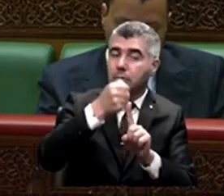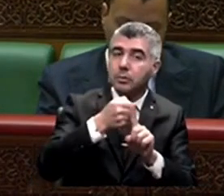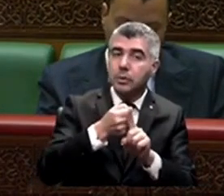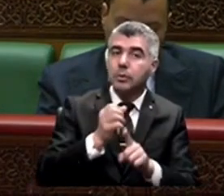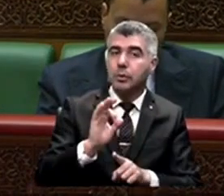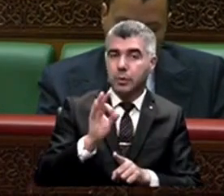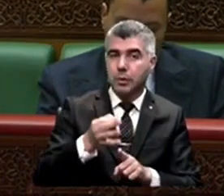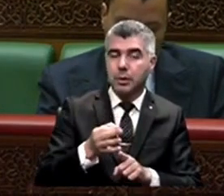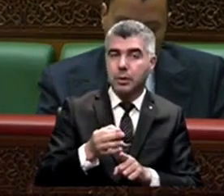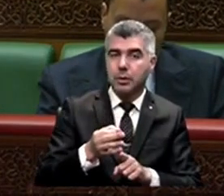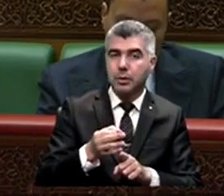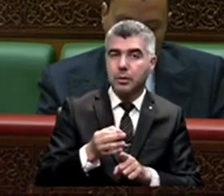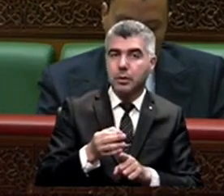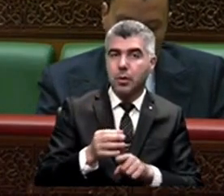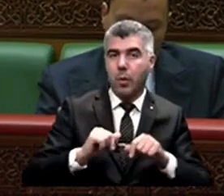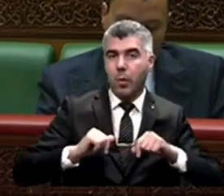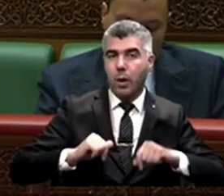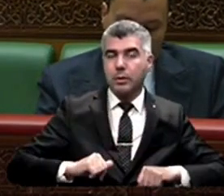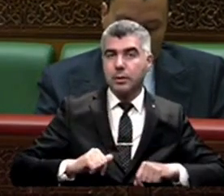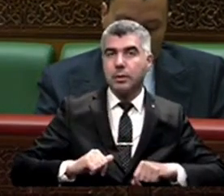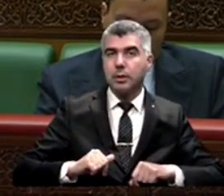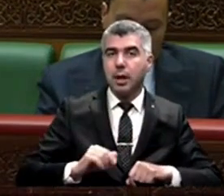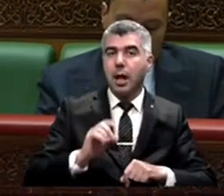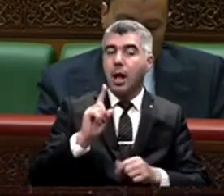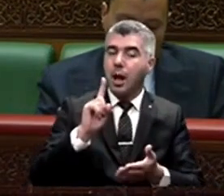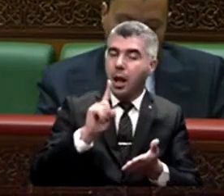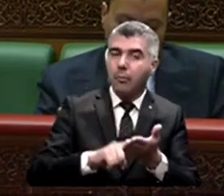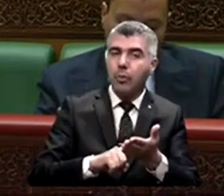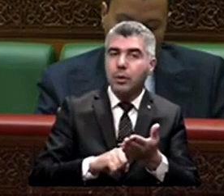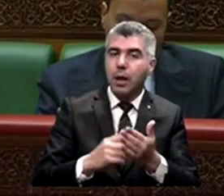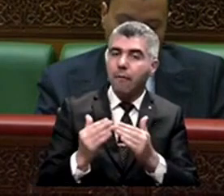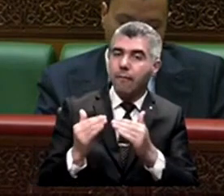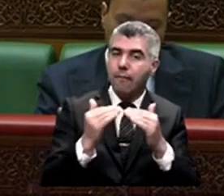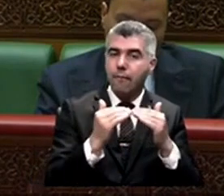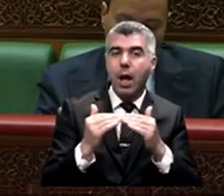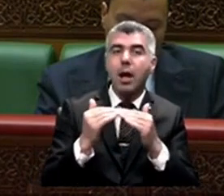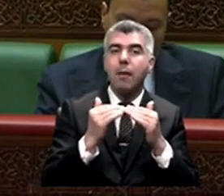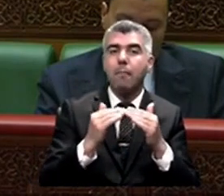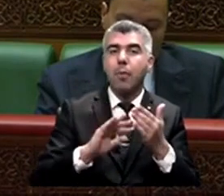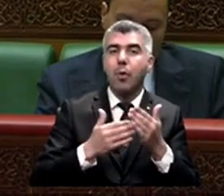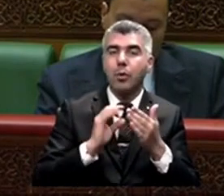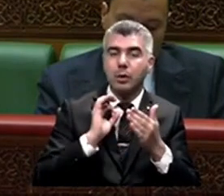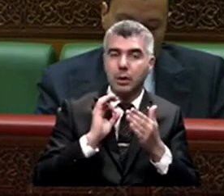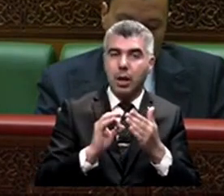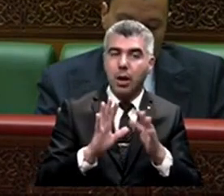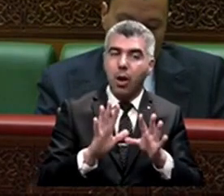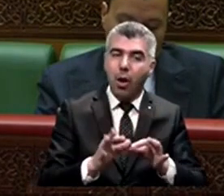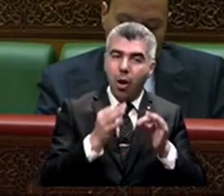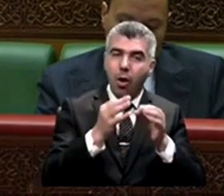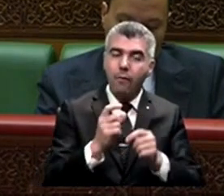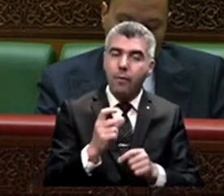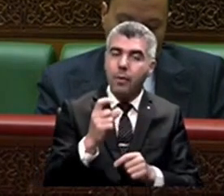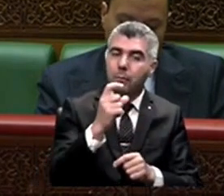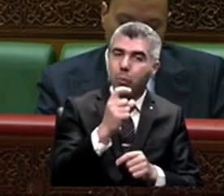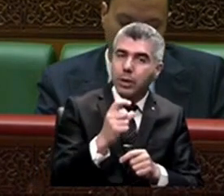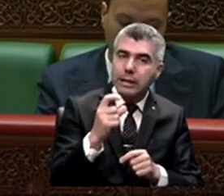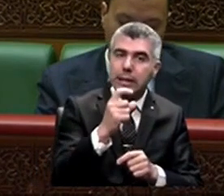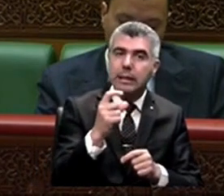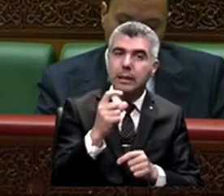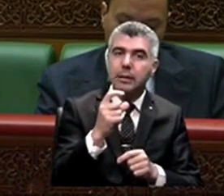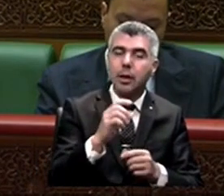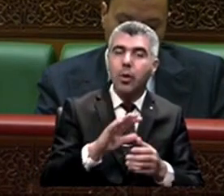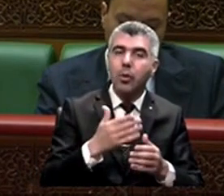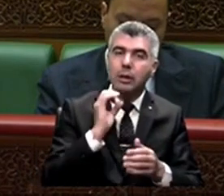انها محدودة، ولكن لابد ان نتفق جميعا بان هذه المجهودات بابعادها الدينية والهوياتية